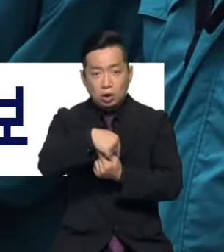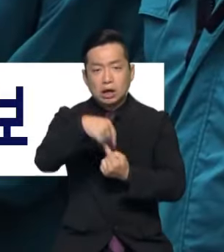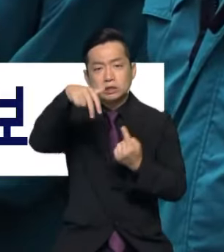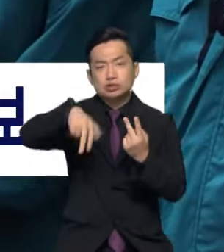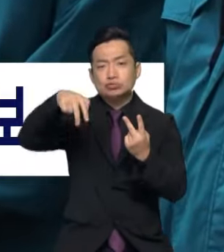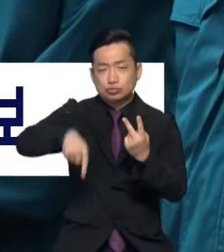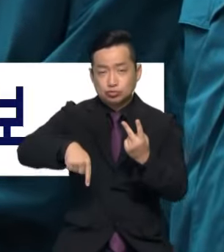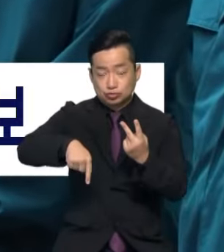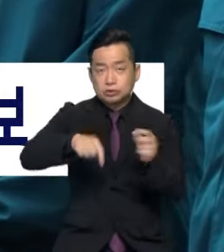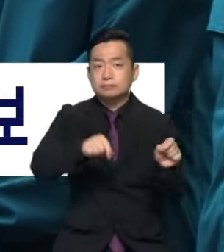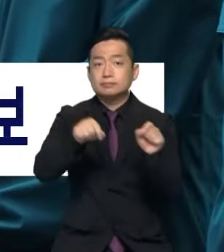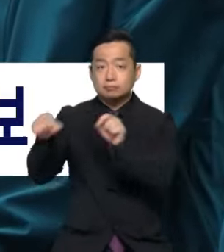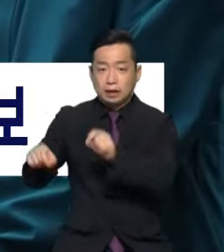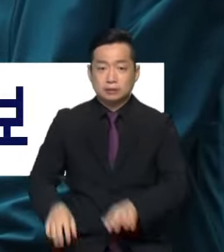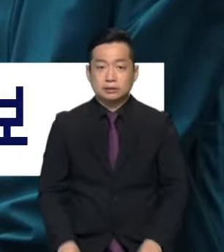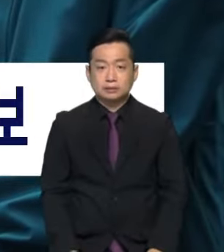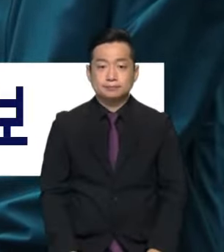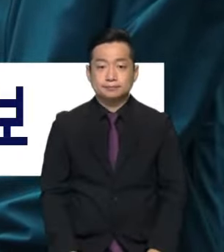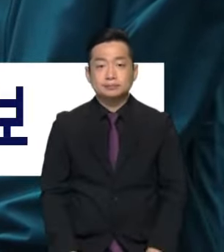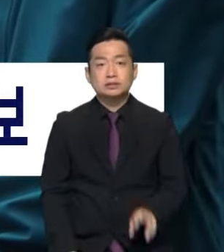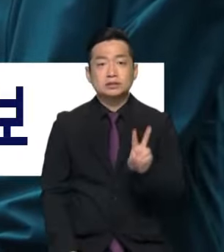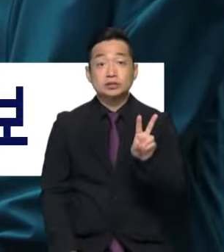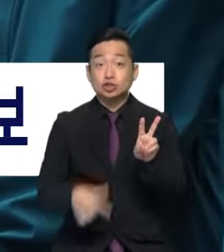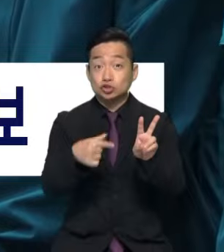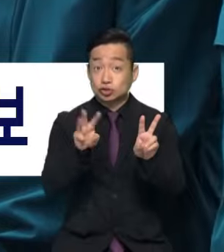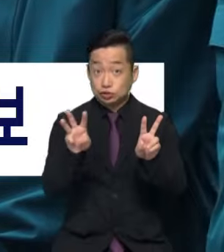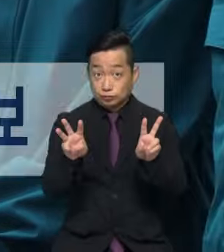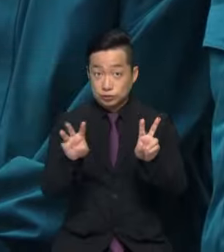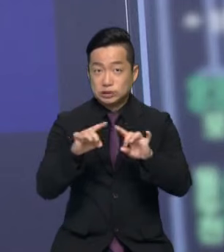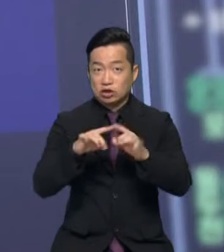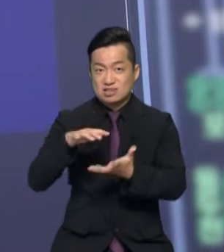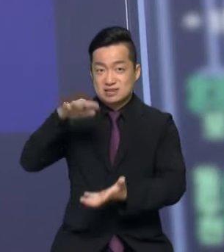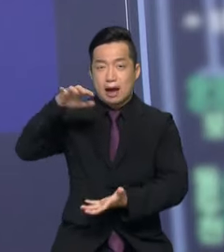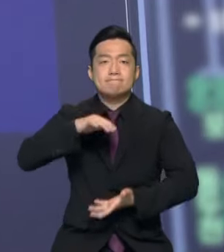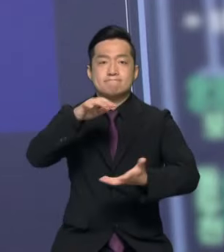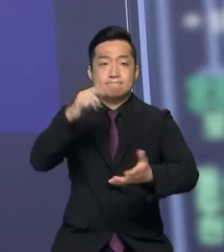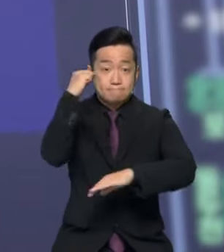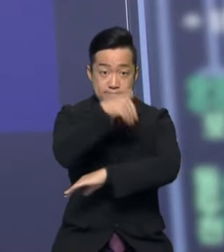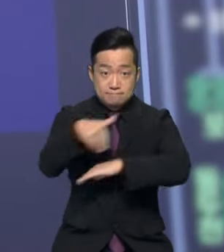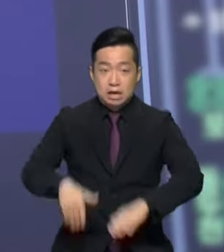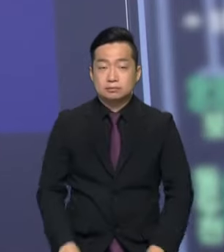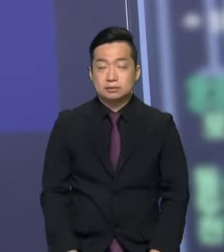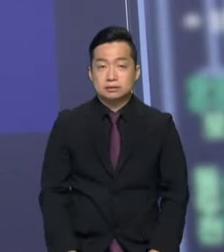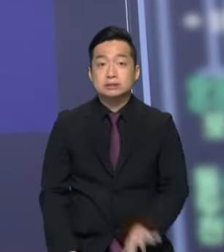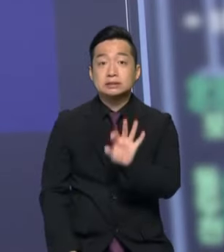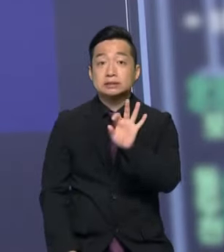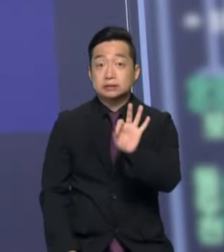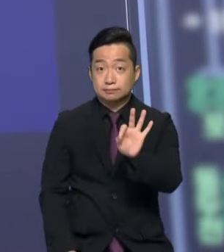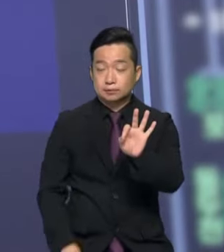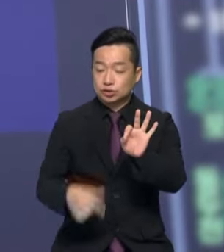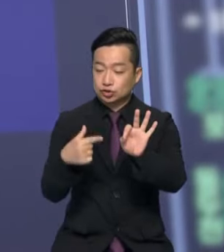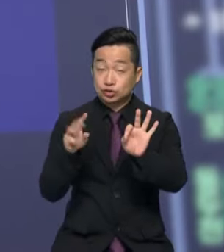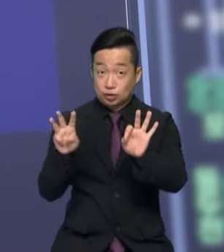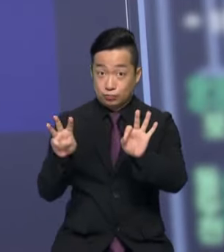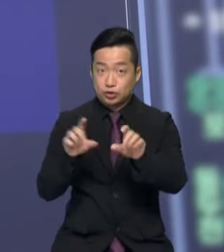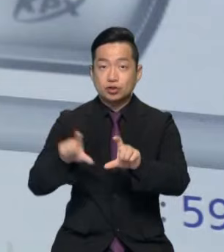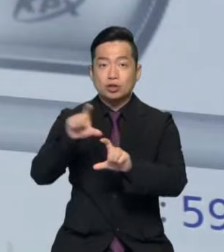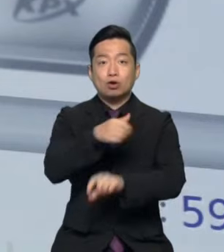중순까지 2기가와트 이상의 공급 능력을 추가로 확보하기로 했습니다. 이렇게 되면 10기가와트 이상의 예비 전력이